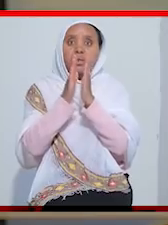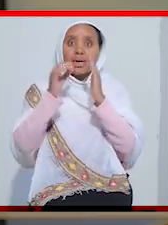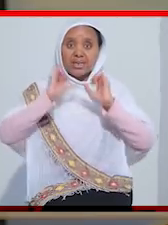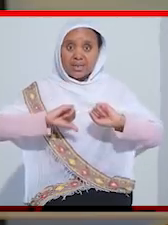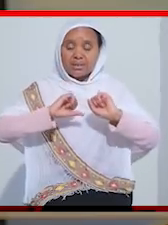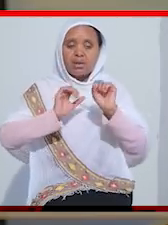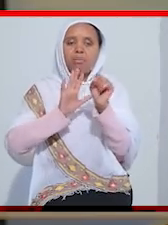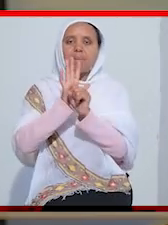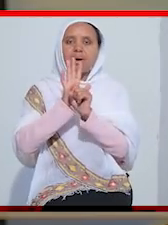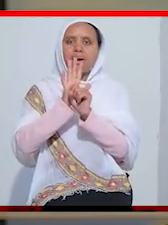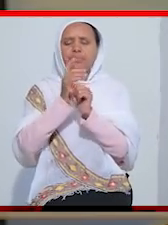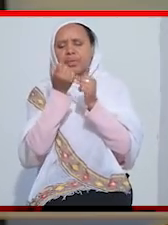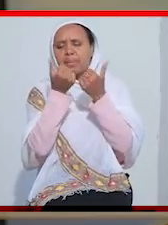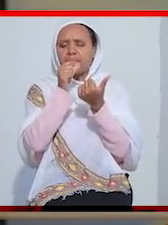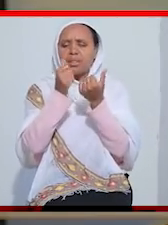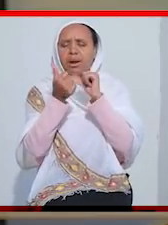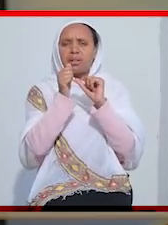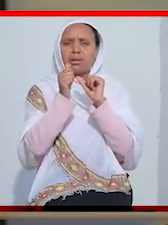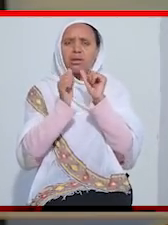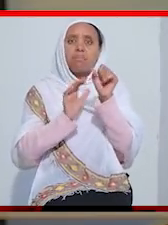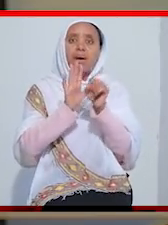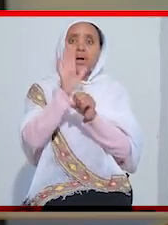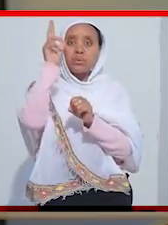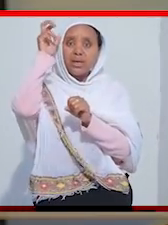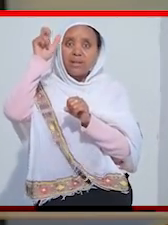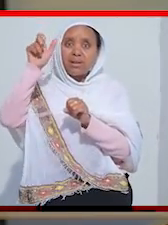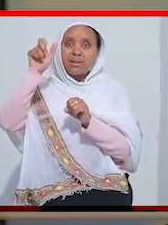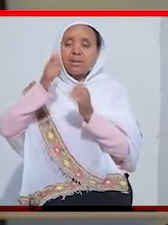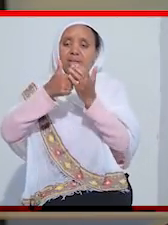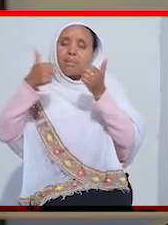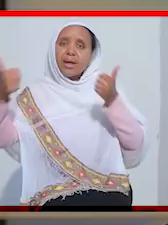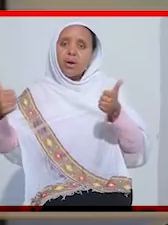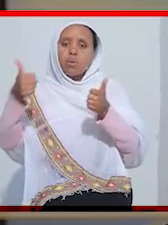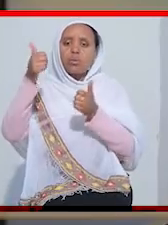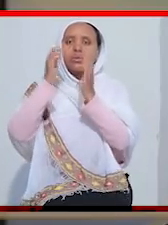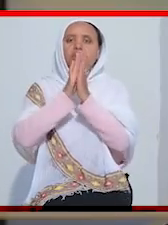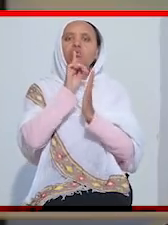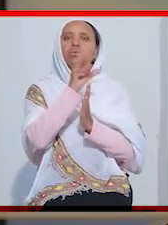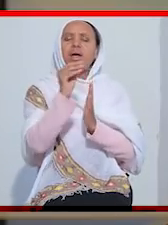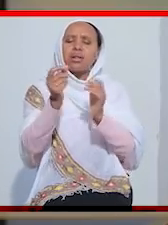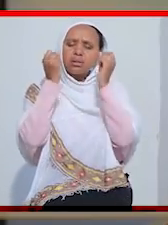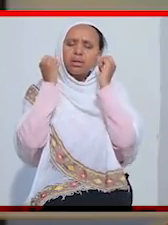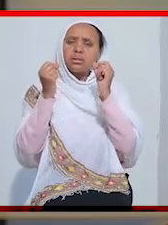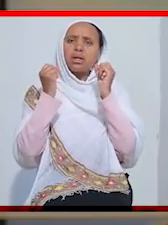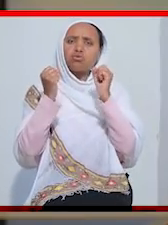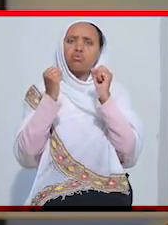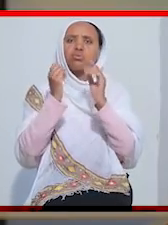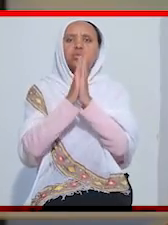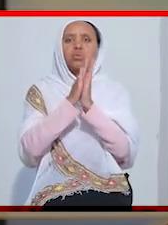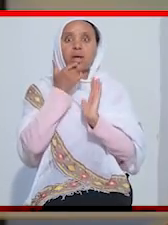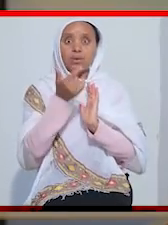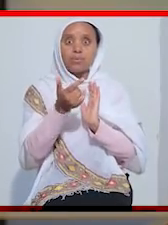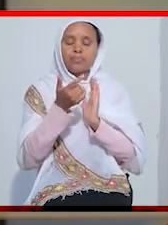ሰይጣን ለክህደት የሚያበቃ ለመጠራጠር የሚያበቃውን ሰይጣን የሚያርቀው ጸሎት ነውና ተግታችሁ